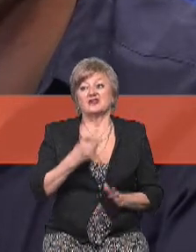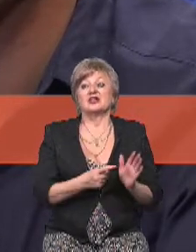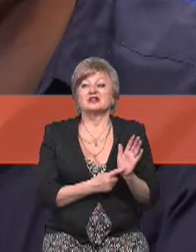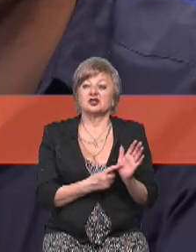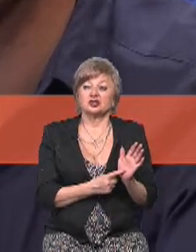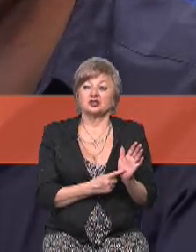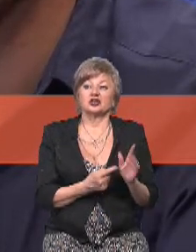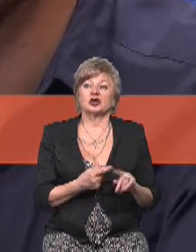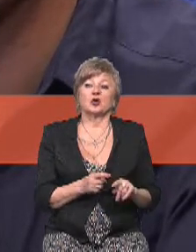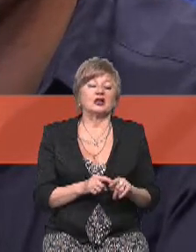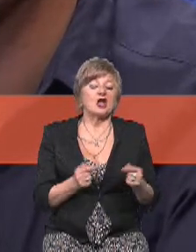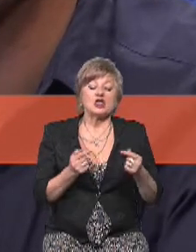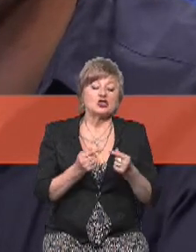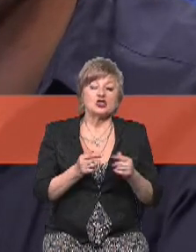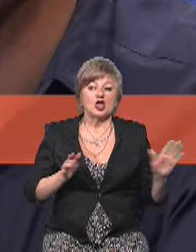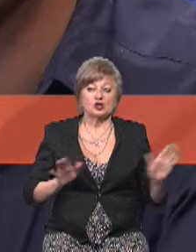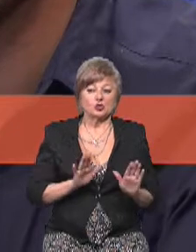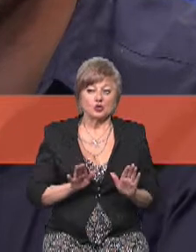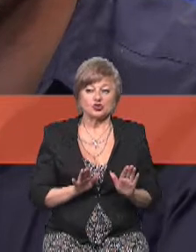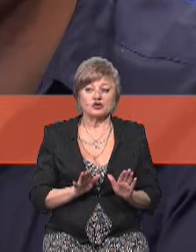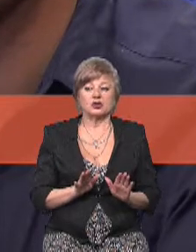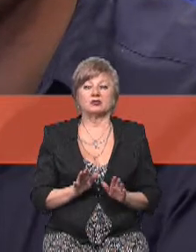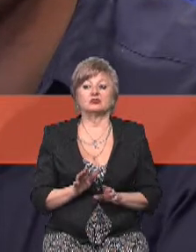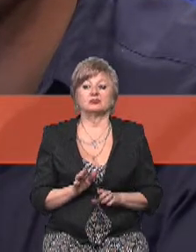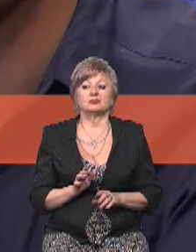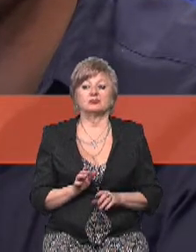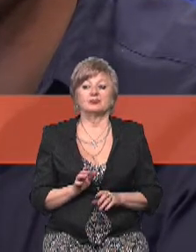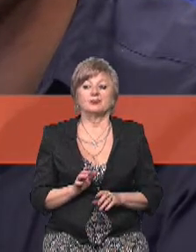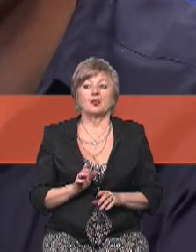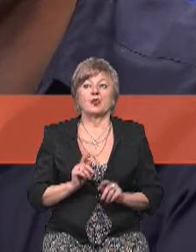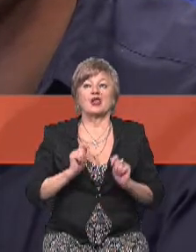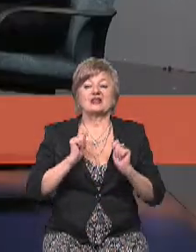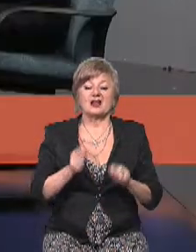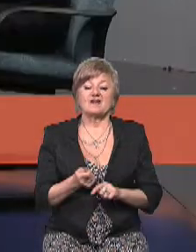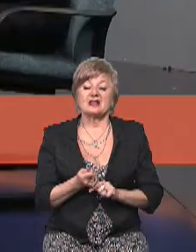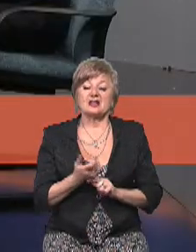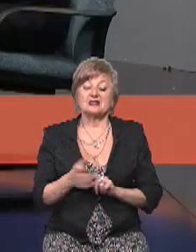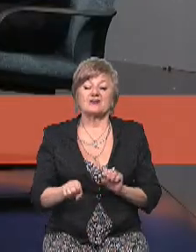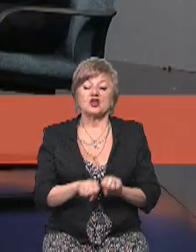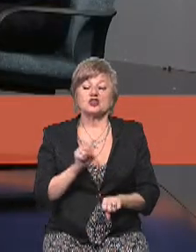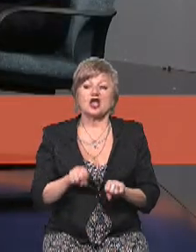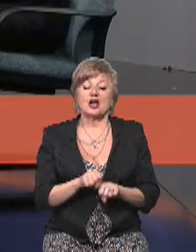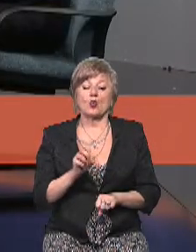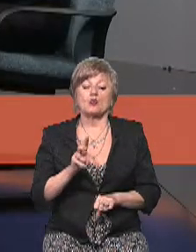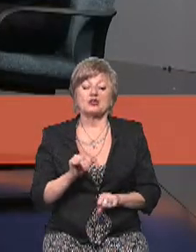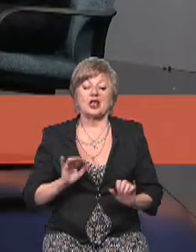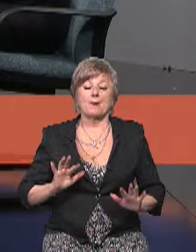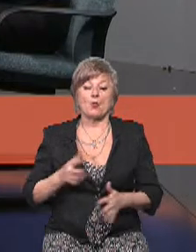Але ця цифра буде не точною в тому плані, що давалася цифра порушень на момент